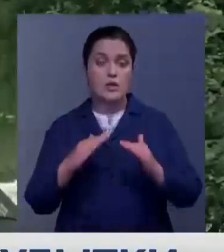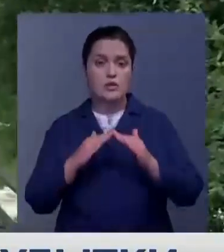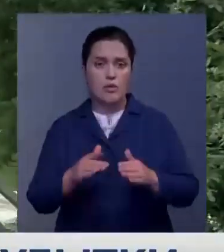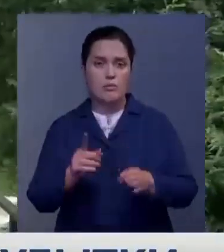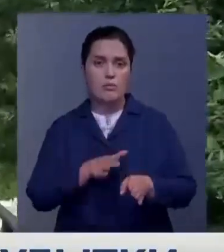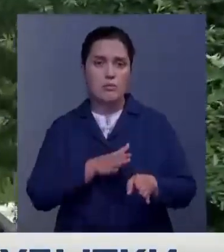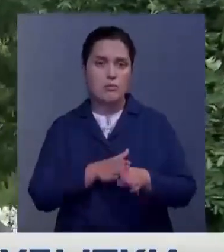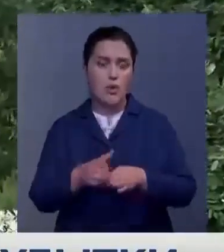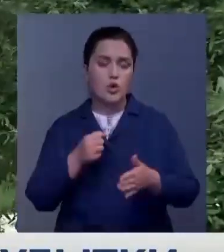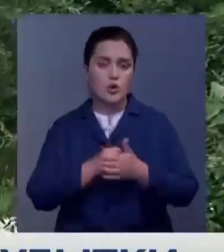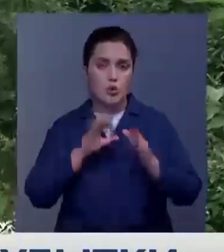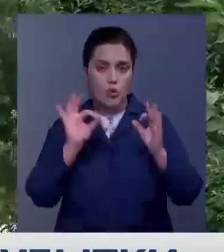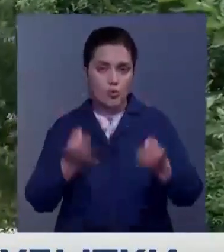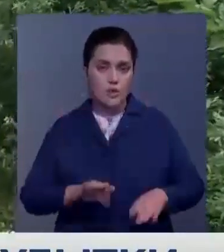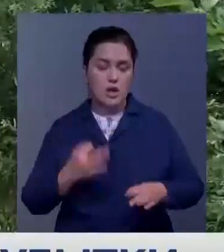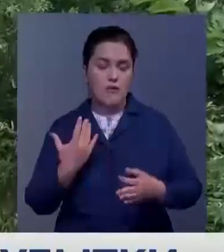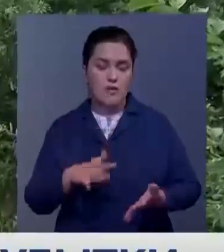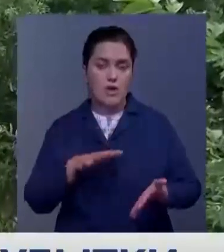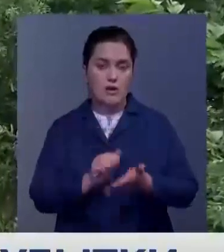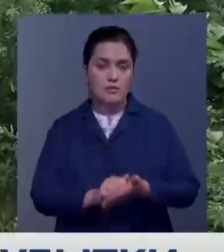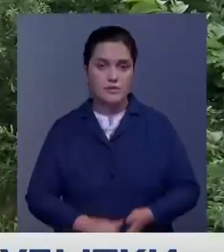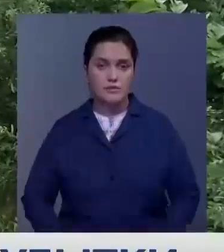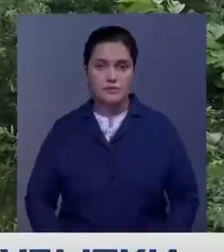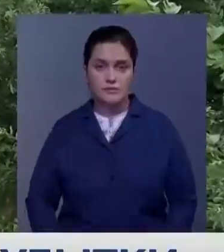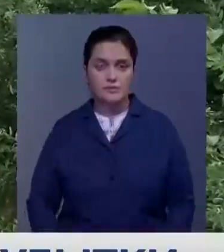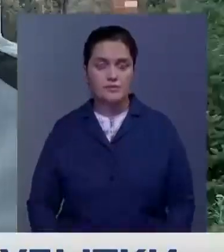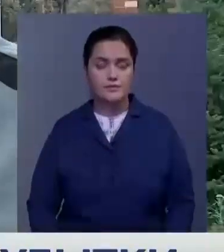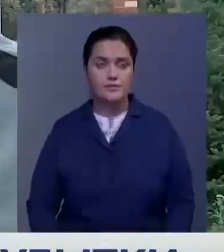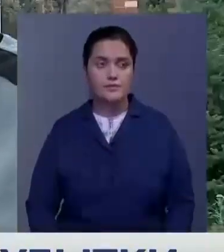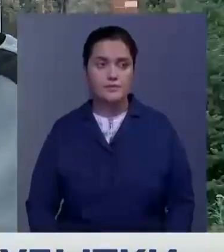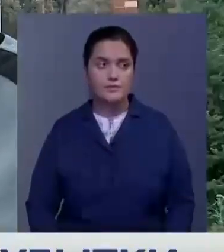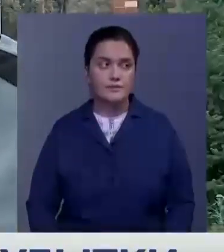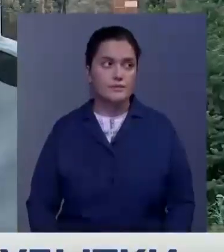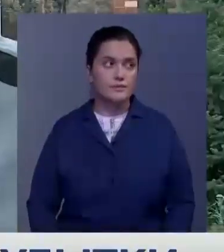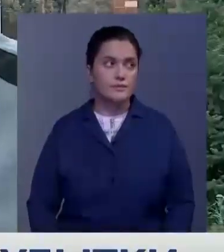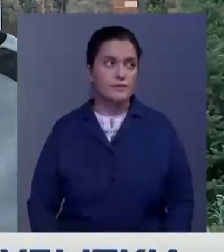забиты до конца осени, говорит основатель необычного бизнеса.